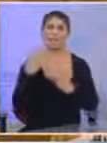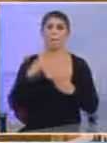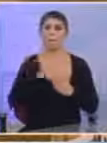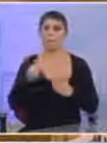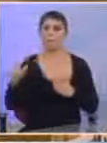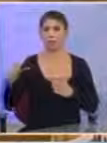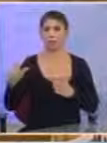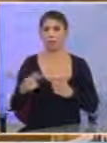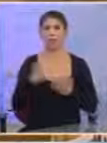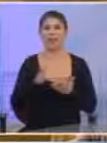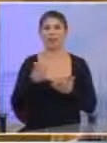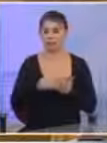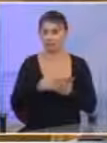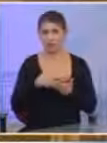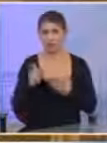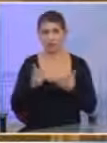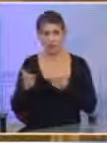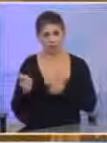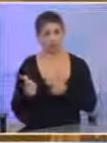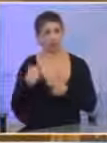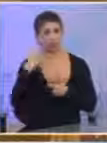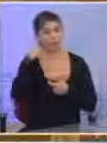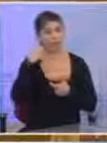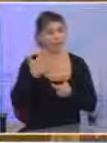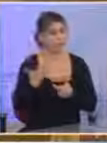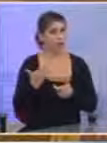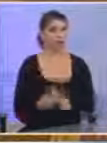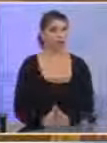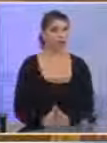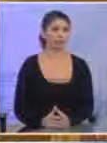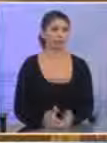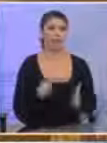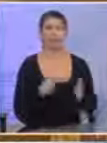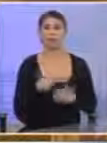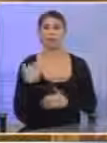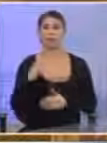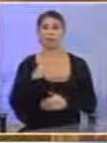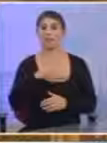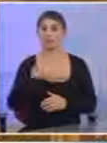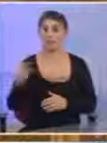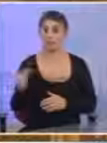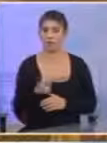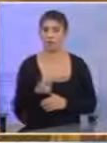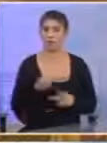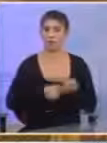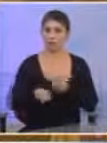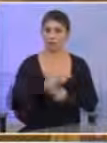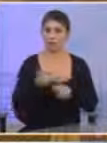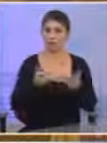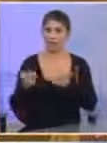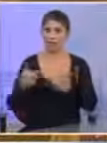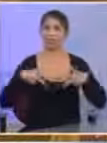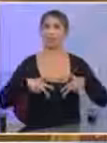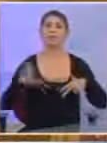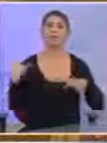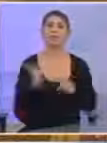ευρώ από καταναλωτικά. Λαμβάνοντας υπόψη το γεγονός ότι από τα 65 δις ευρώ για τα επιχειρηματικά δάνεια η κυβέρνηση